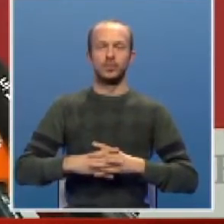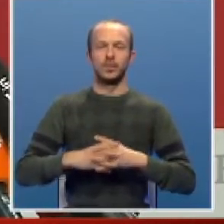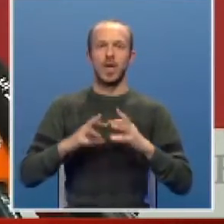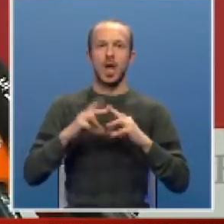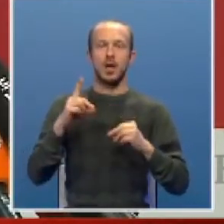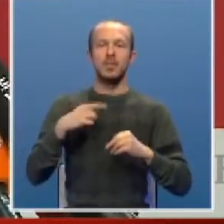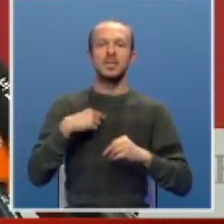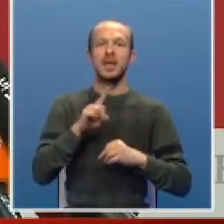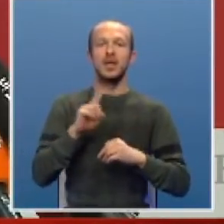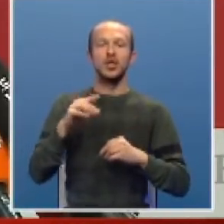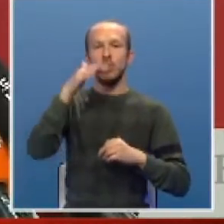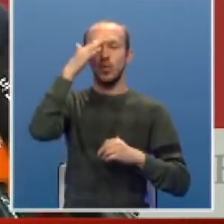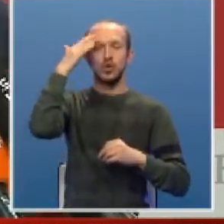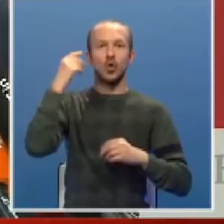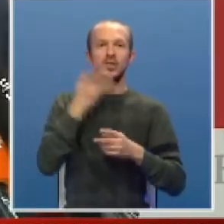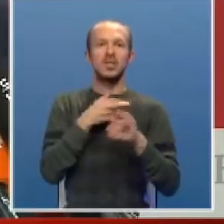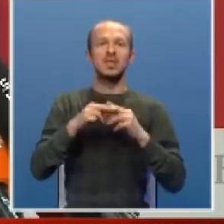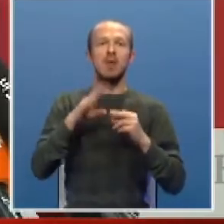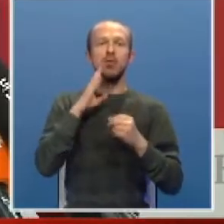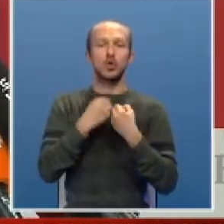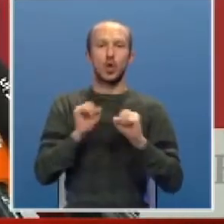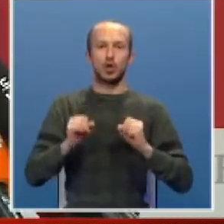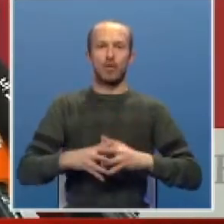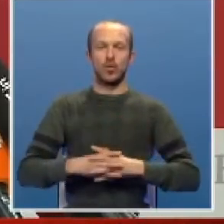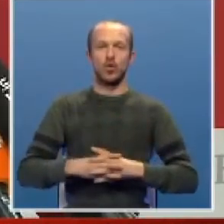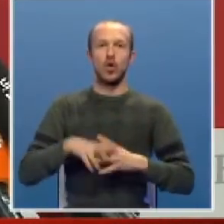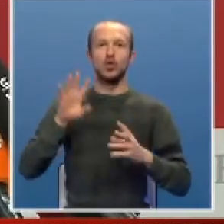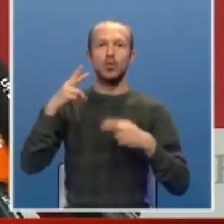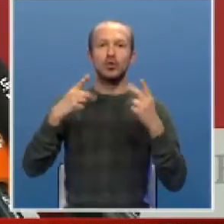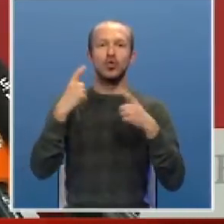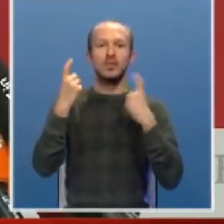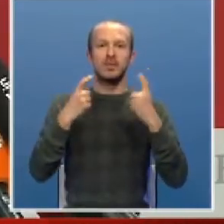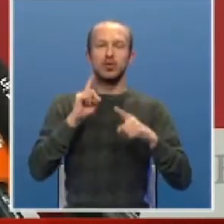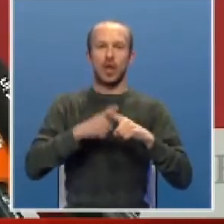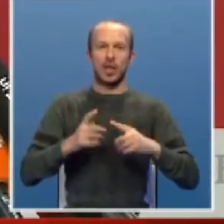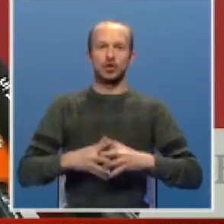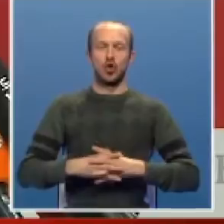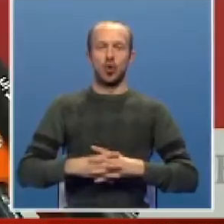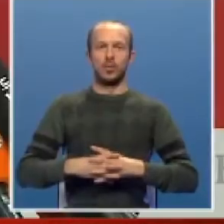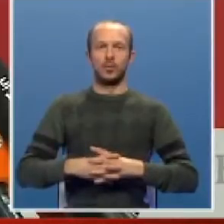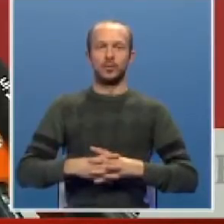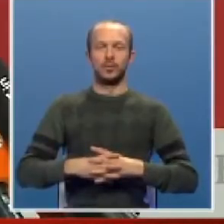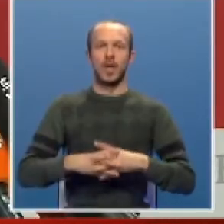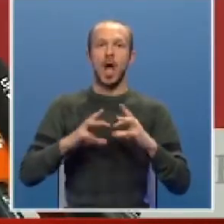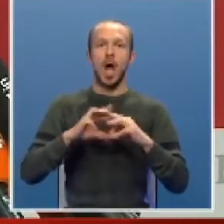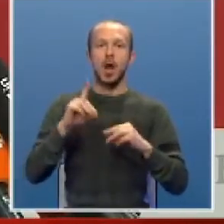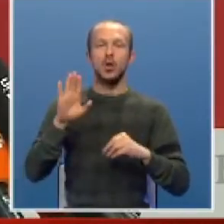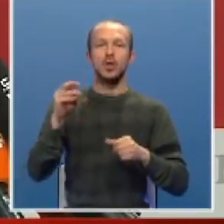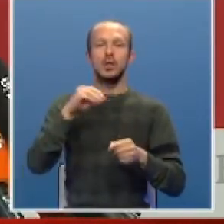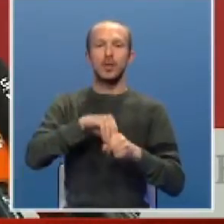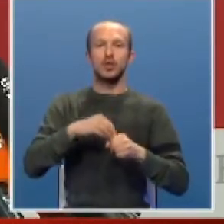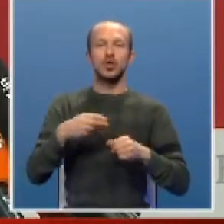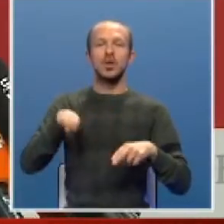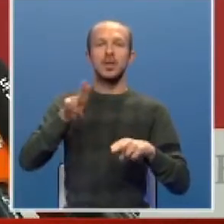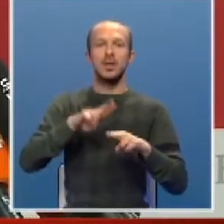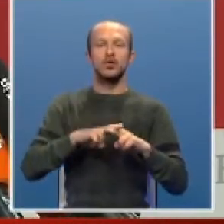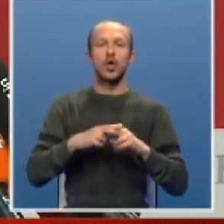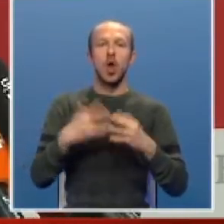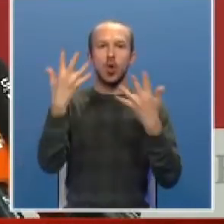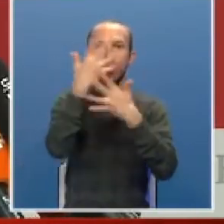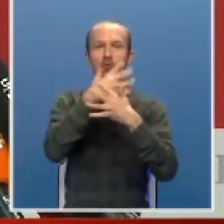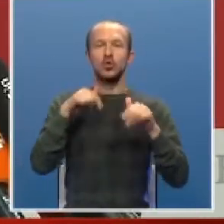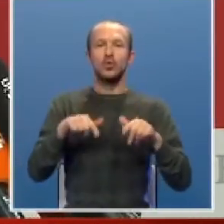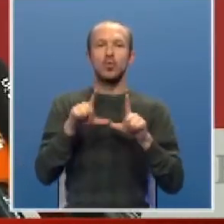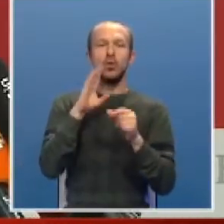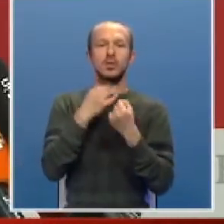Ali mi se nećemo znojiti za Bosni i Hercegovini. To je u političkom smislu, to je tačno. Ali oni koji doprinose najviše konfuzije ovdje u